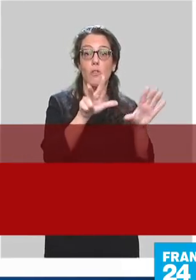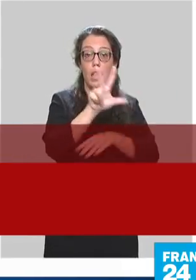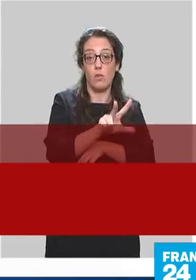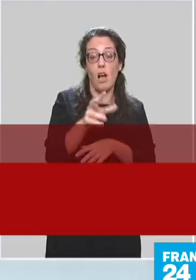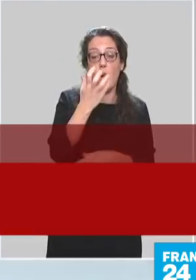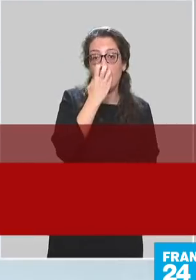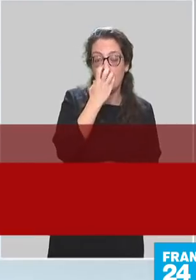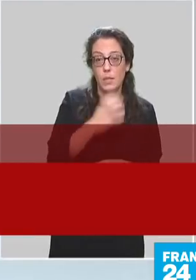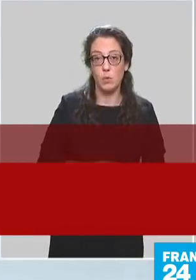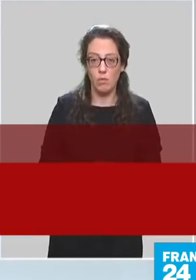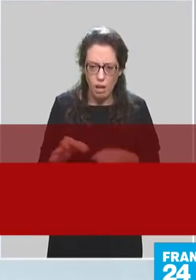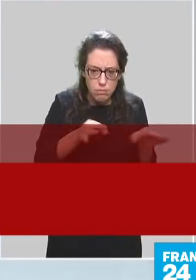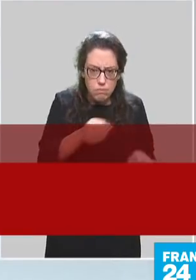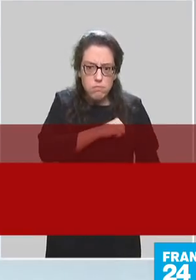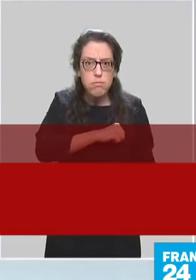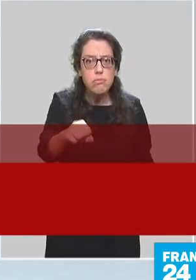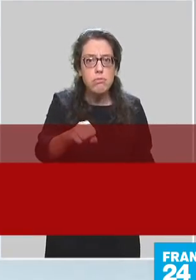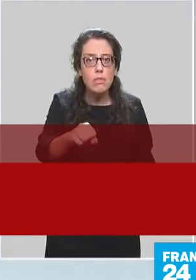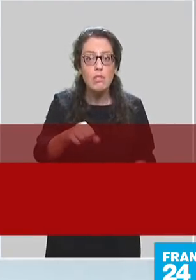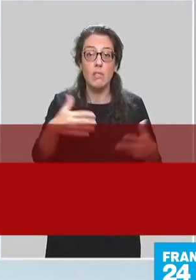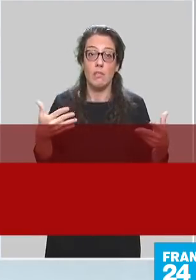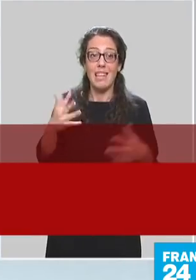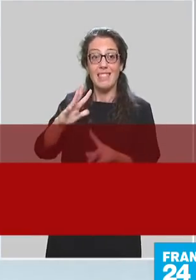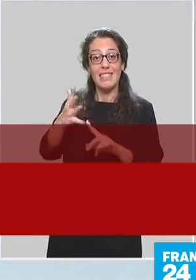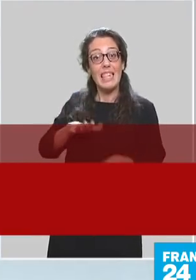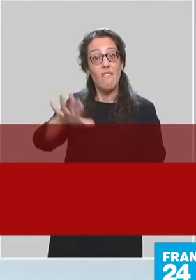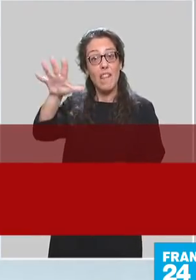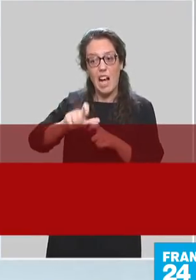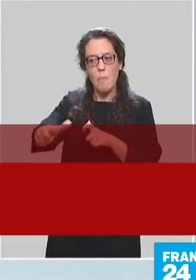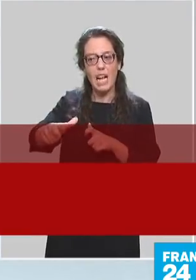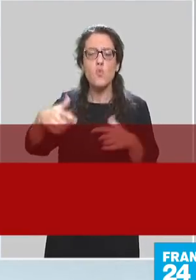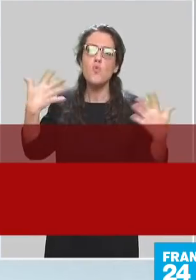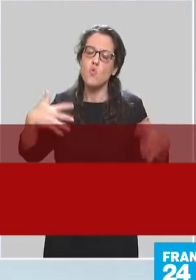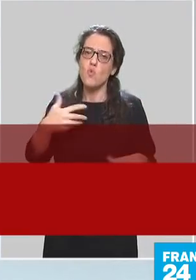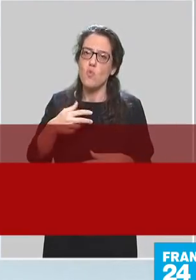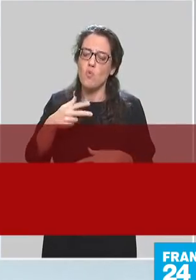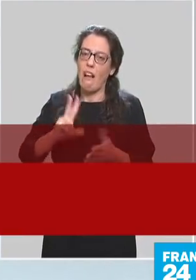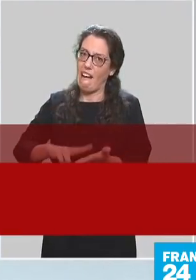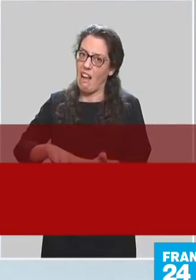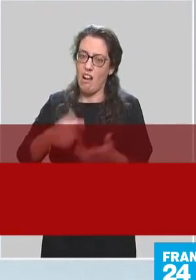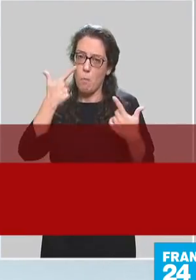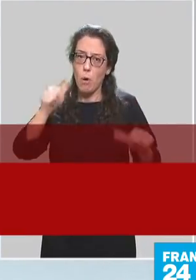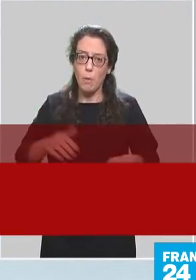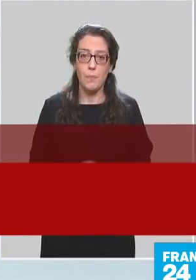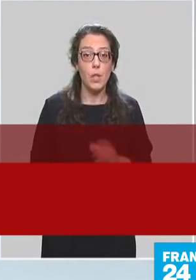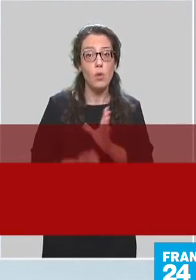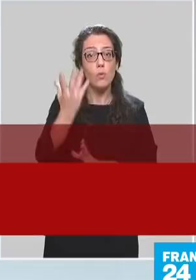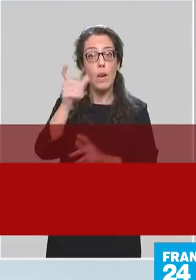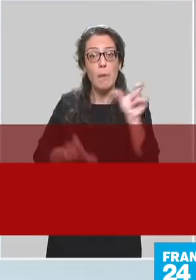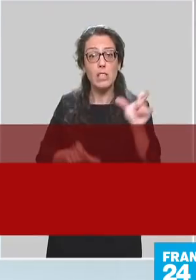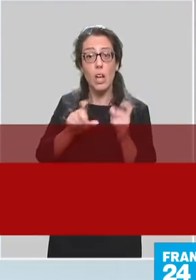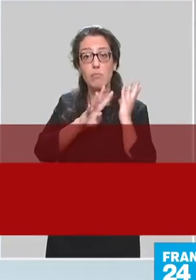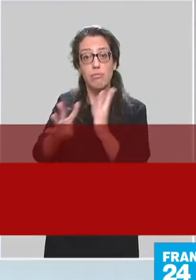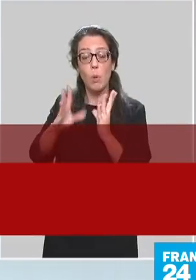du virus s'accélère, l'impact sanitaire de cette vague est réel. Les personnes aujourd'hui hospitalisées sont